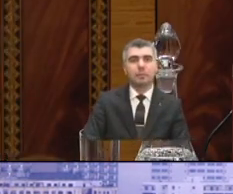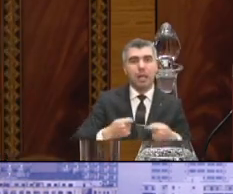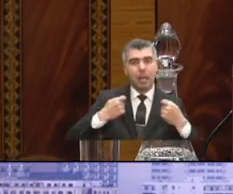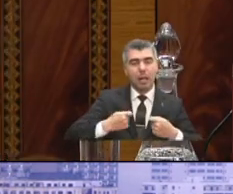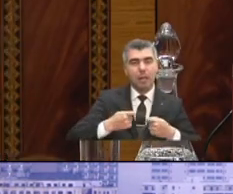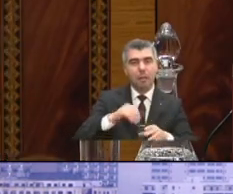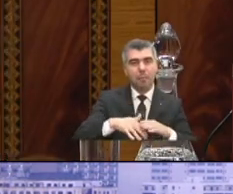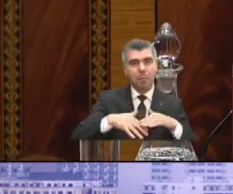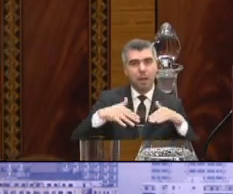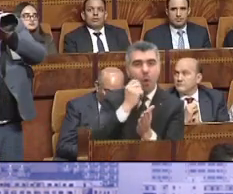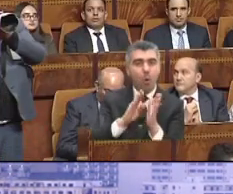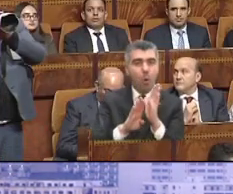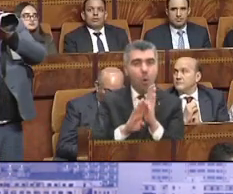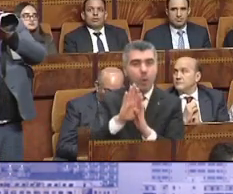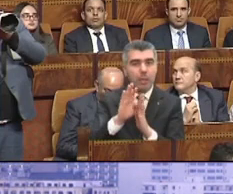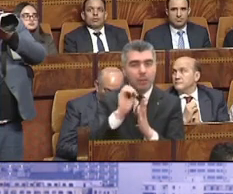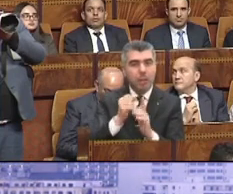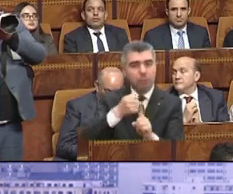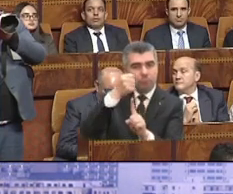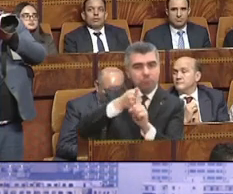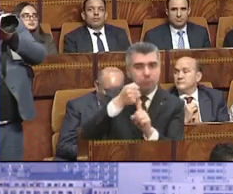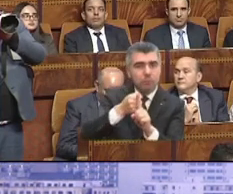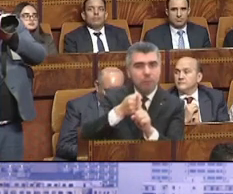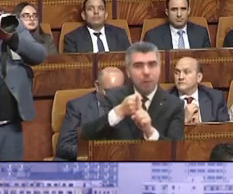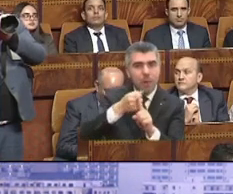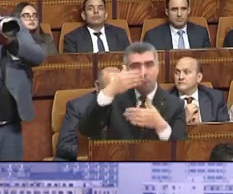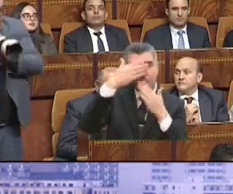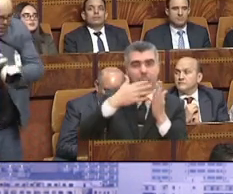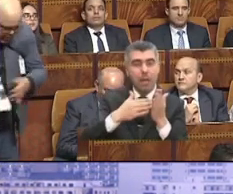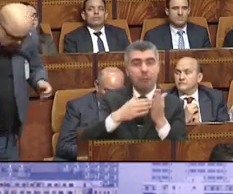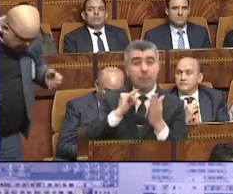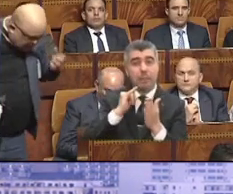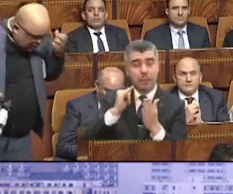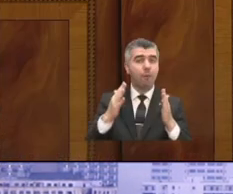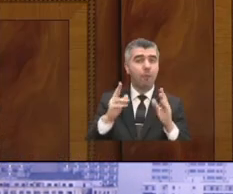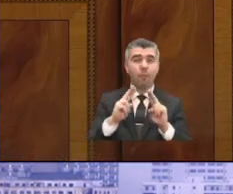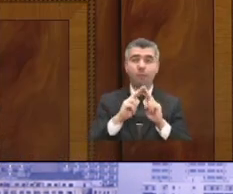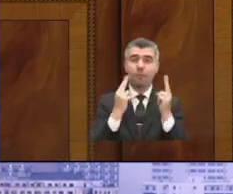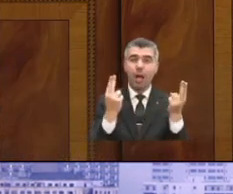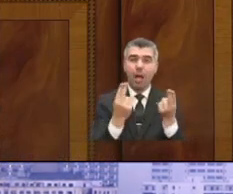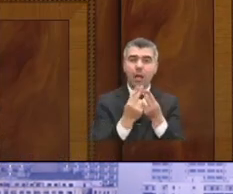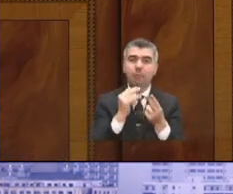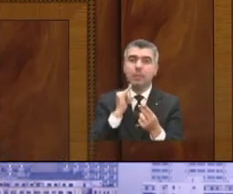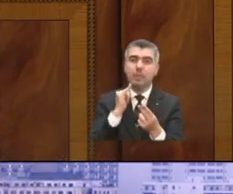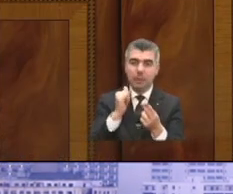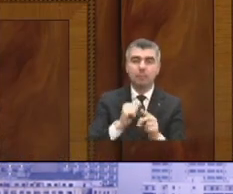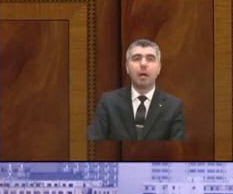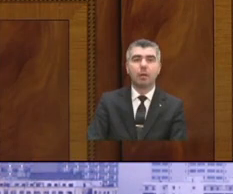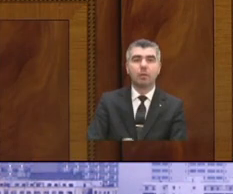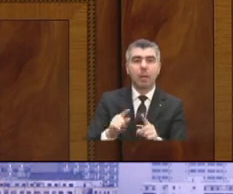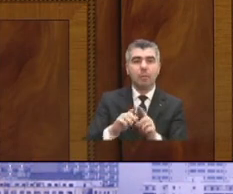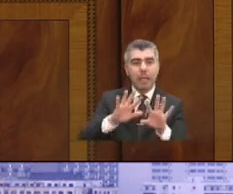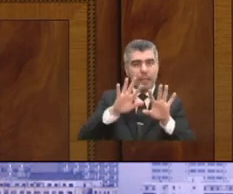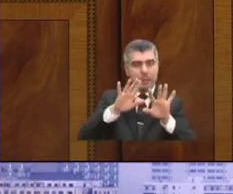ومطرح مسائله من قبل الحكومه لماذا البرلمان في نهايه الامر عاجزه عن انه يرغم الحكومه